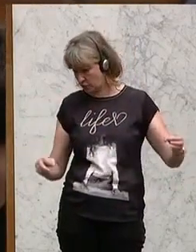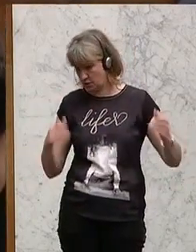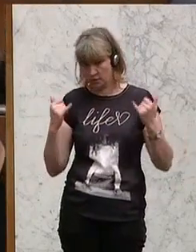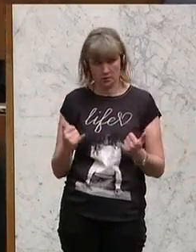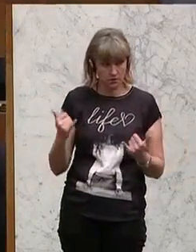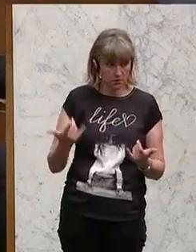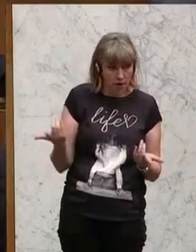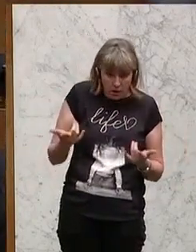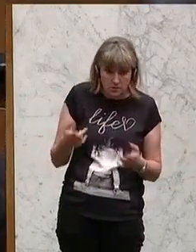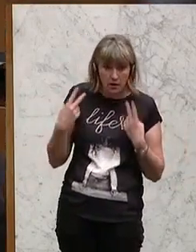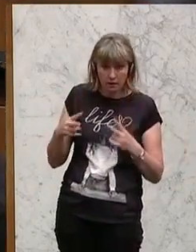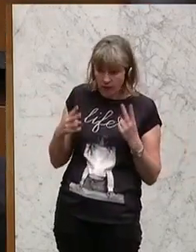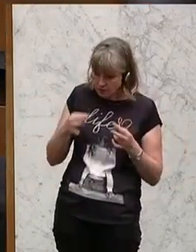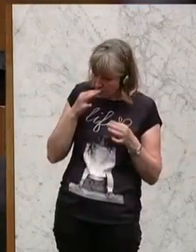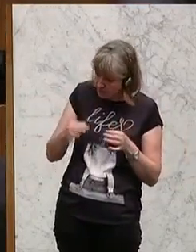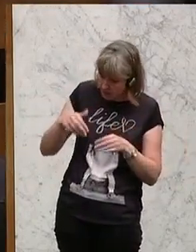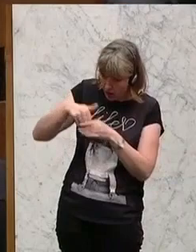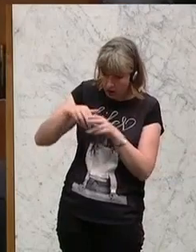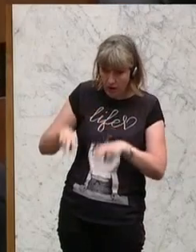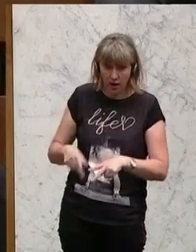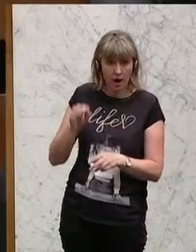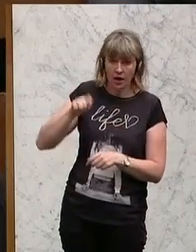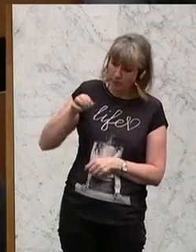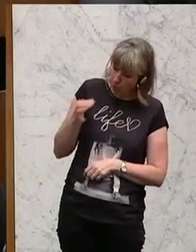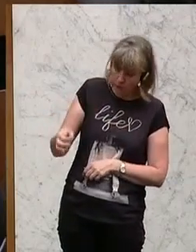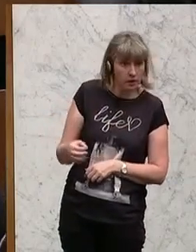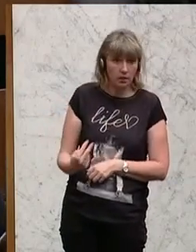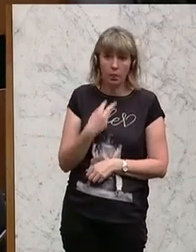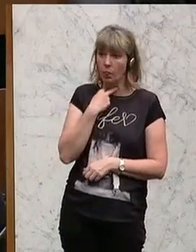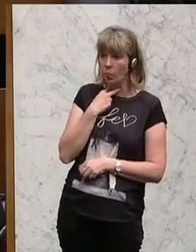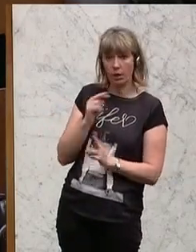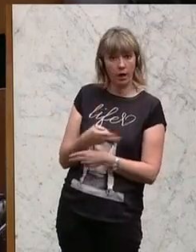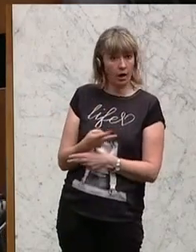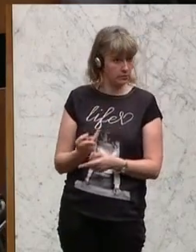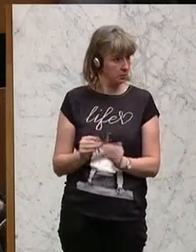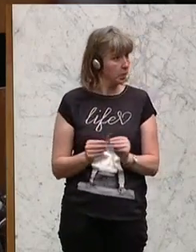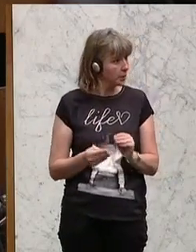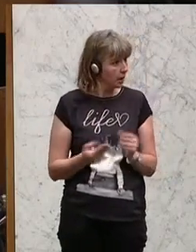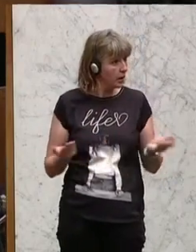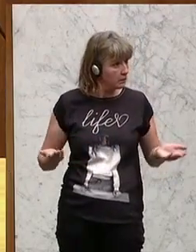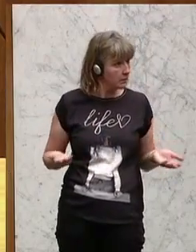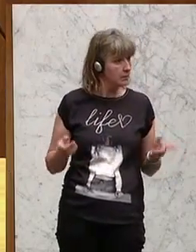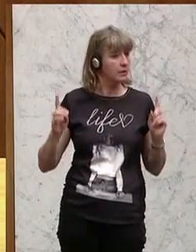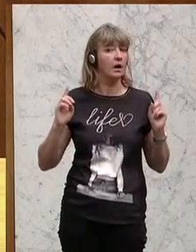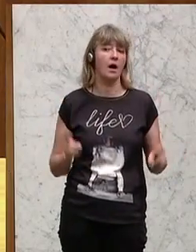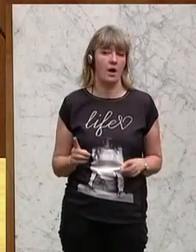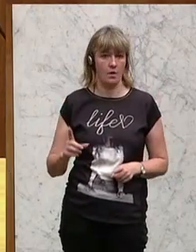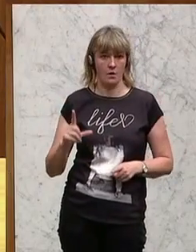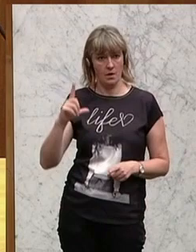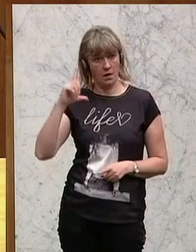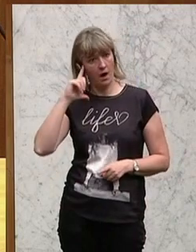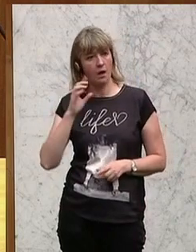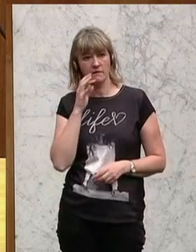der Mandatare wieder weiter eingeengt wird. Auch das halten wir für problematisch. Und natürlich stellt sich bei diesem Gesetz eine